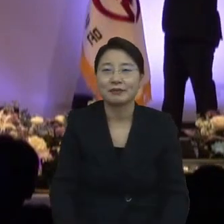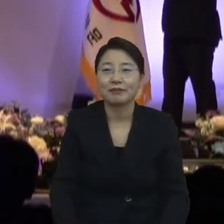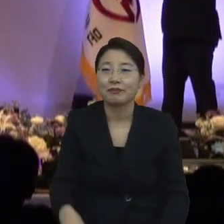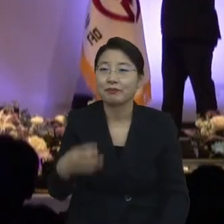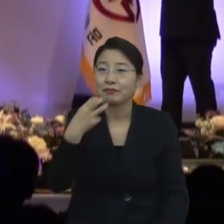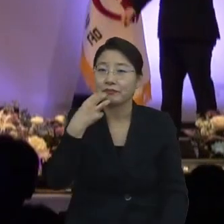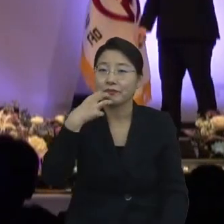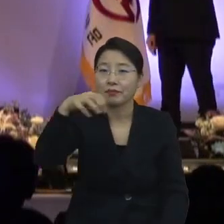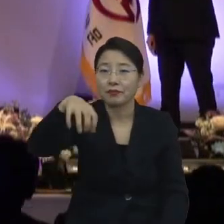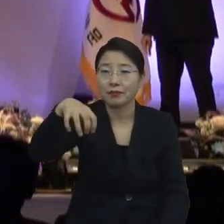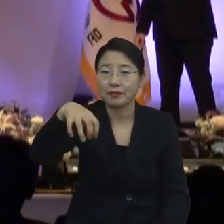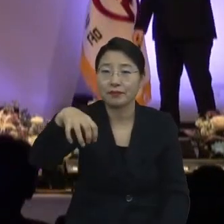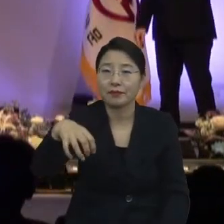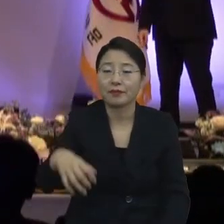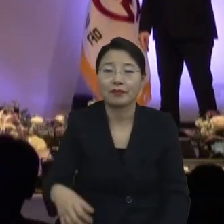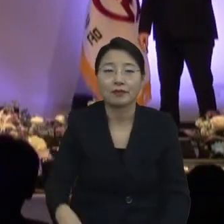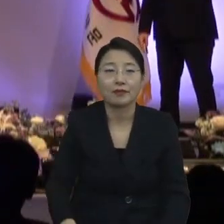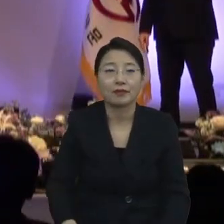서울에는